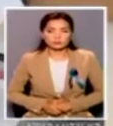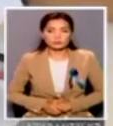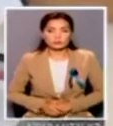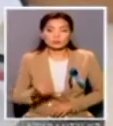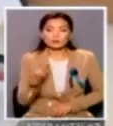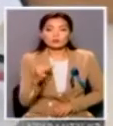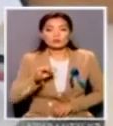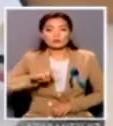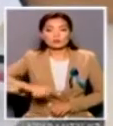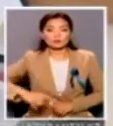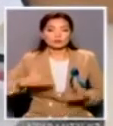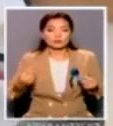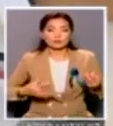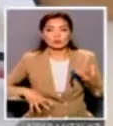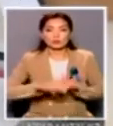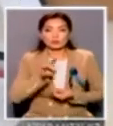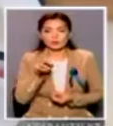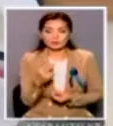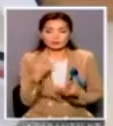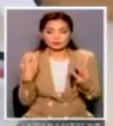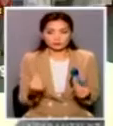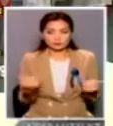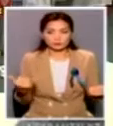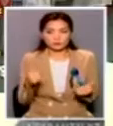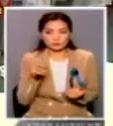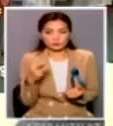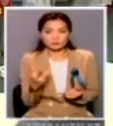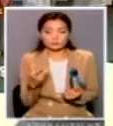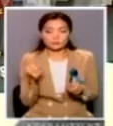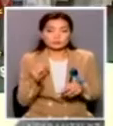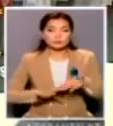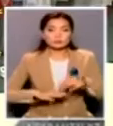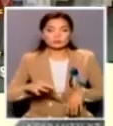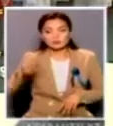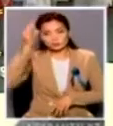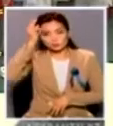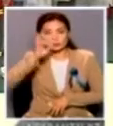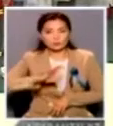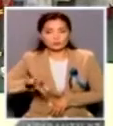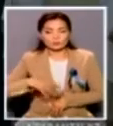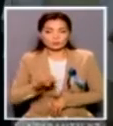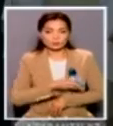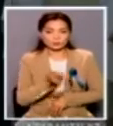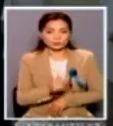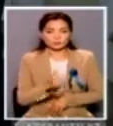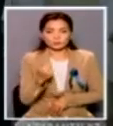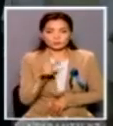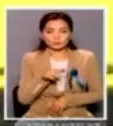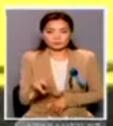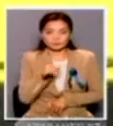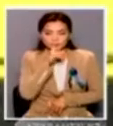Сегодня, 13 июля, в день общенационального траура, на станции скорой помощи специалисты вспоминали жертв коронавируса минутой